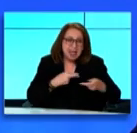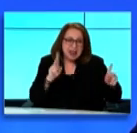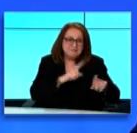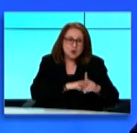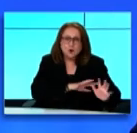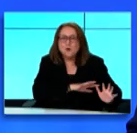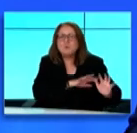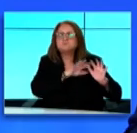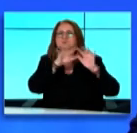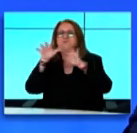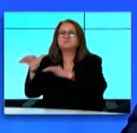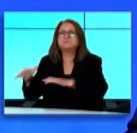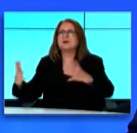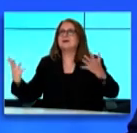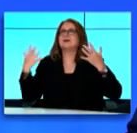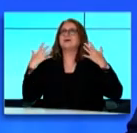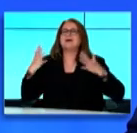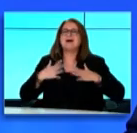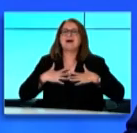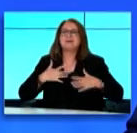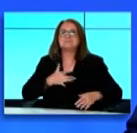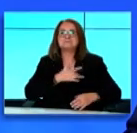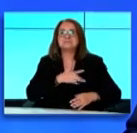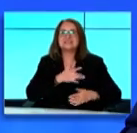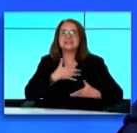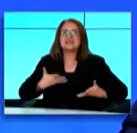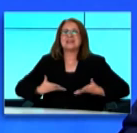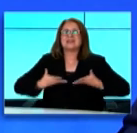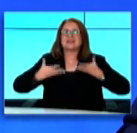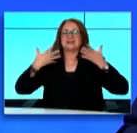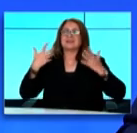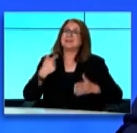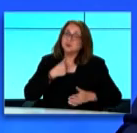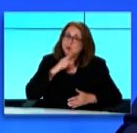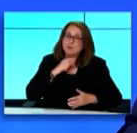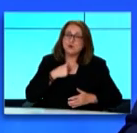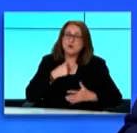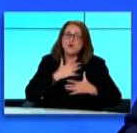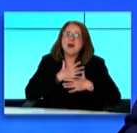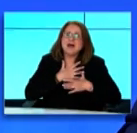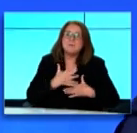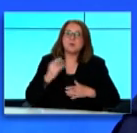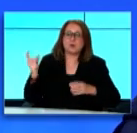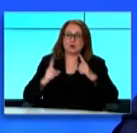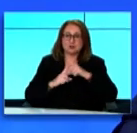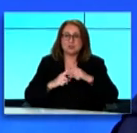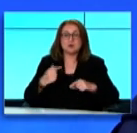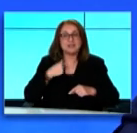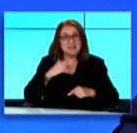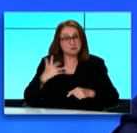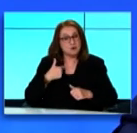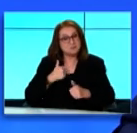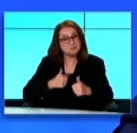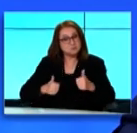έχουν. Είχαμε θέσει προτεραιότητα να παρέμβουμε και να μην έχουμε κάποια